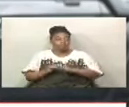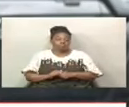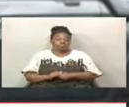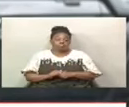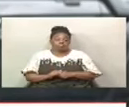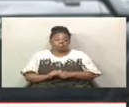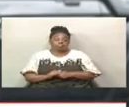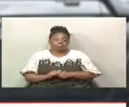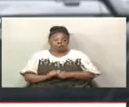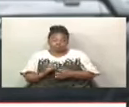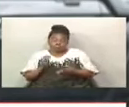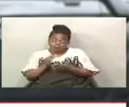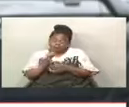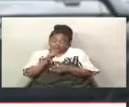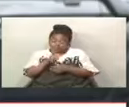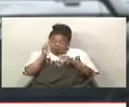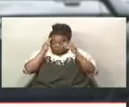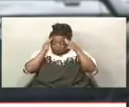nosoko ni watakuma wechi kukora